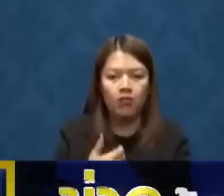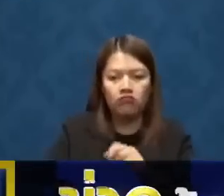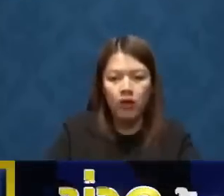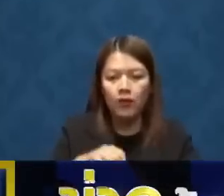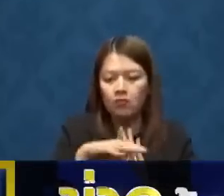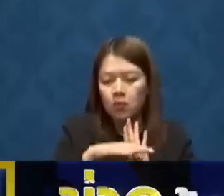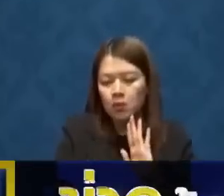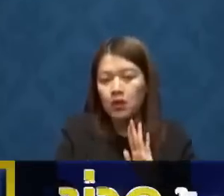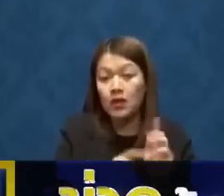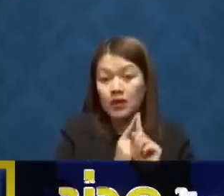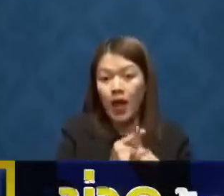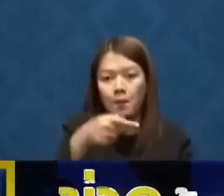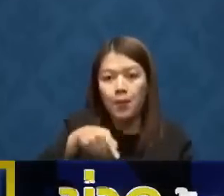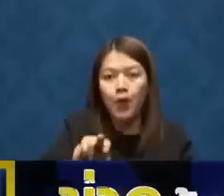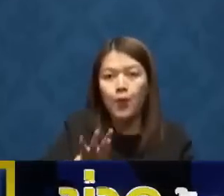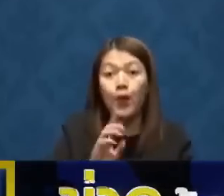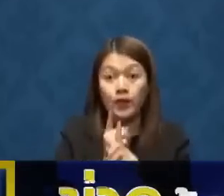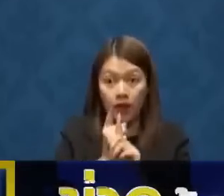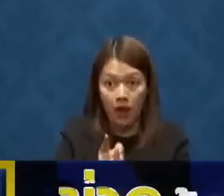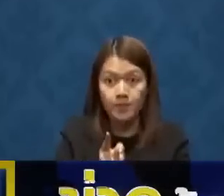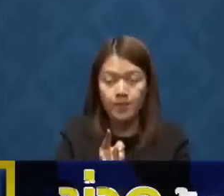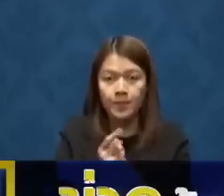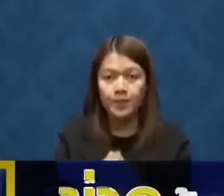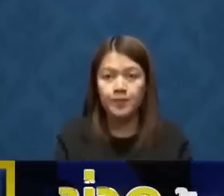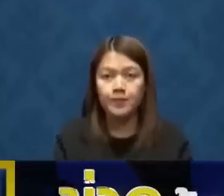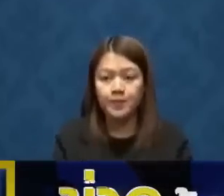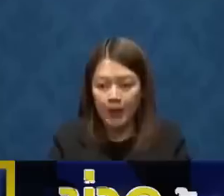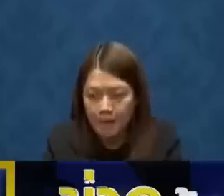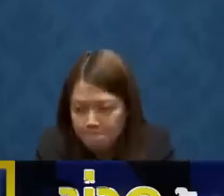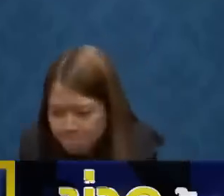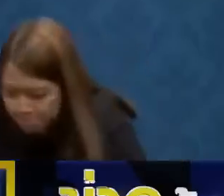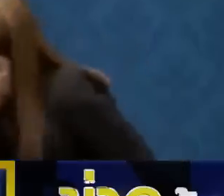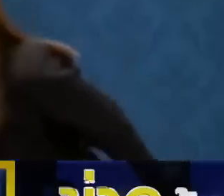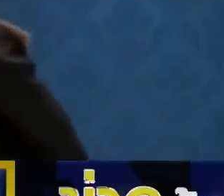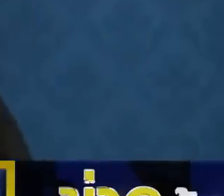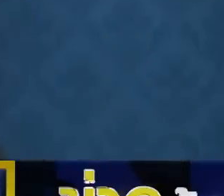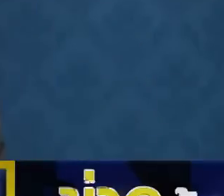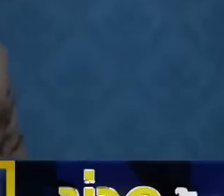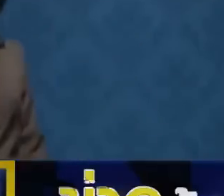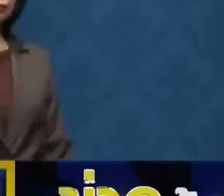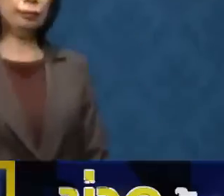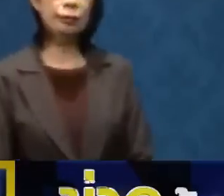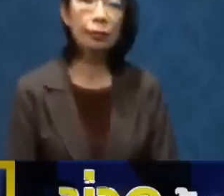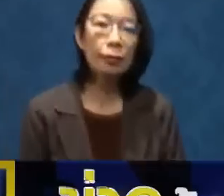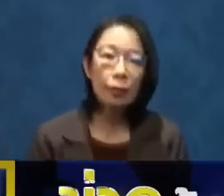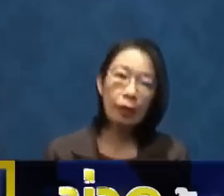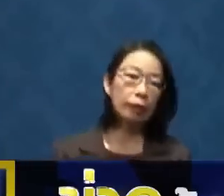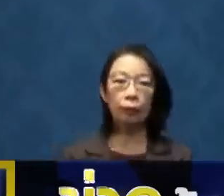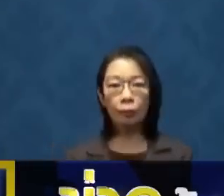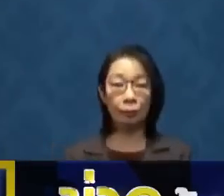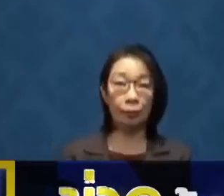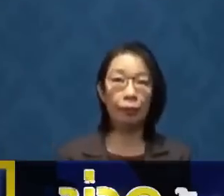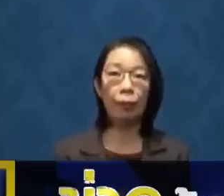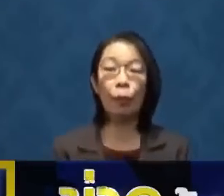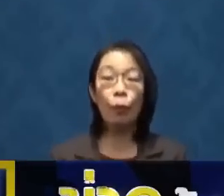ชน์และความปลอดภัยต่อสาธารณะการชี้แจงของคุณสมศักดิ์ก็สอดคล้องกับผบ.ตร.เกรงว่าถึงเวลาไปปฏิบัติถ้ามันปฏิ